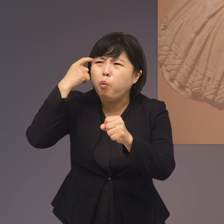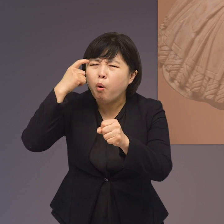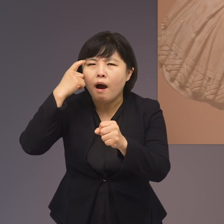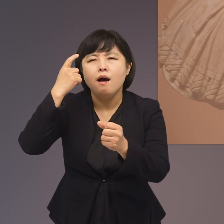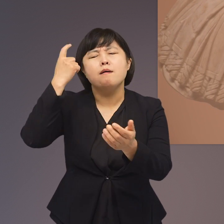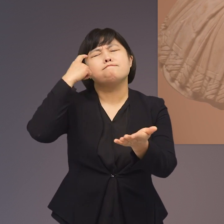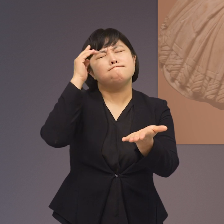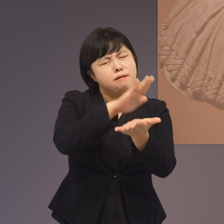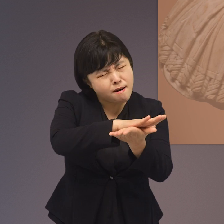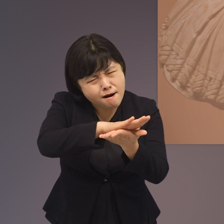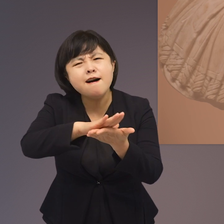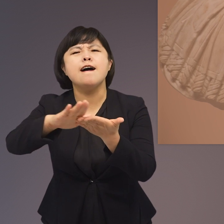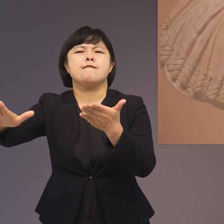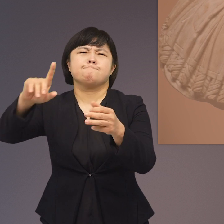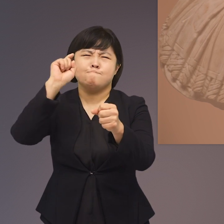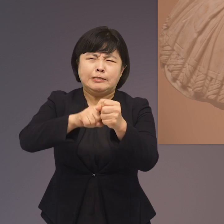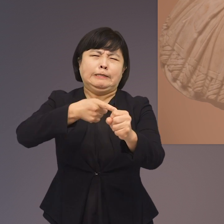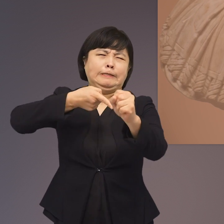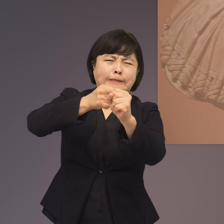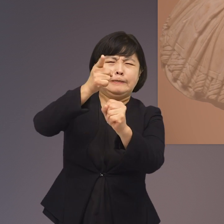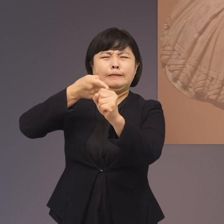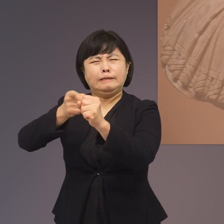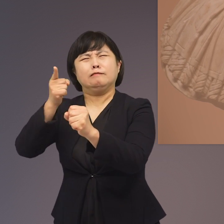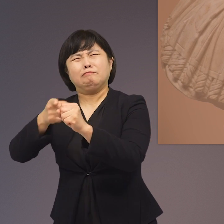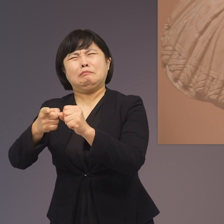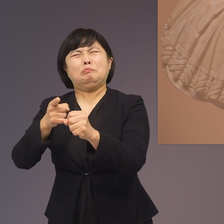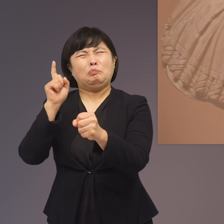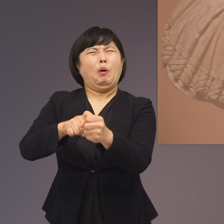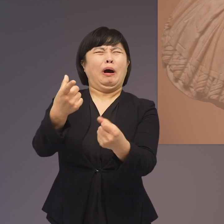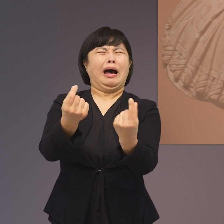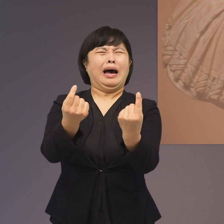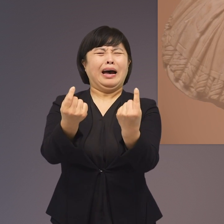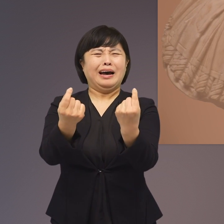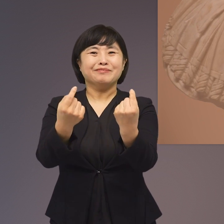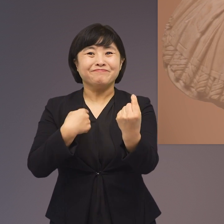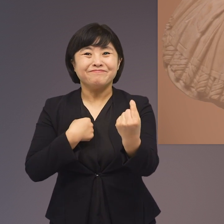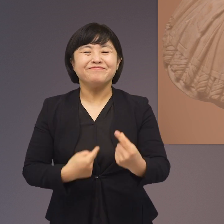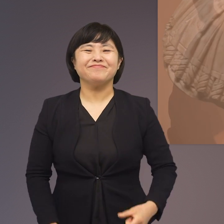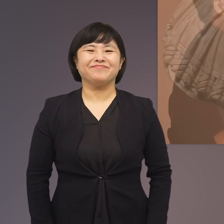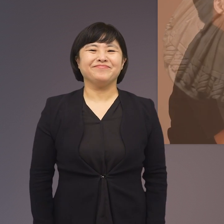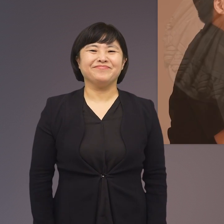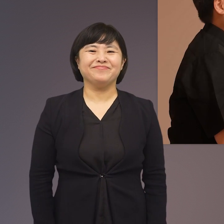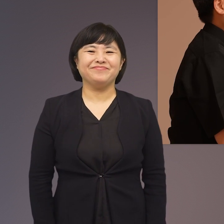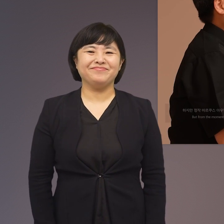진지 평온한 태평성대를 상상하게끔 만드는 게 목표였겠죠.